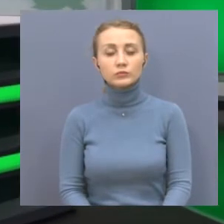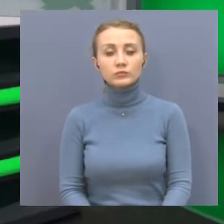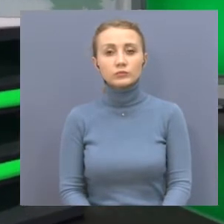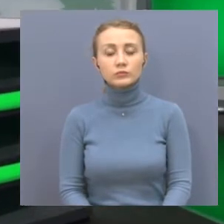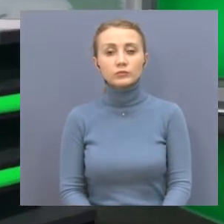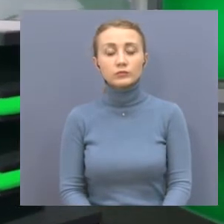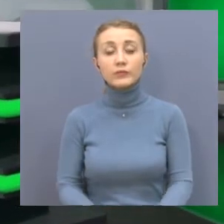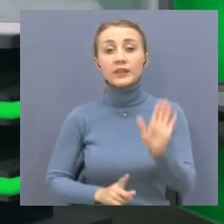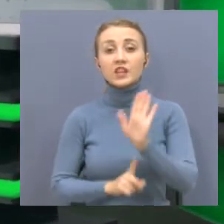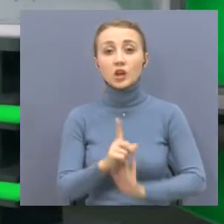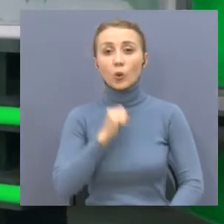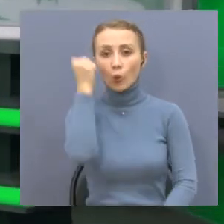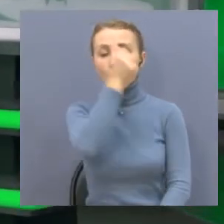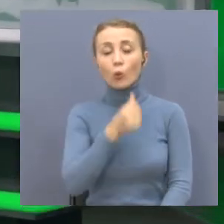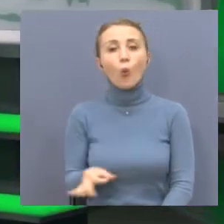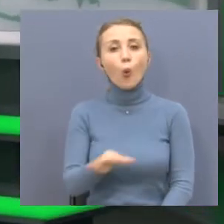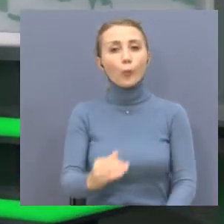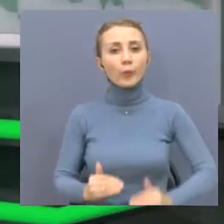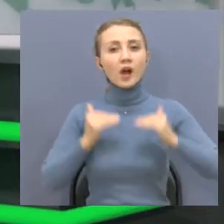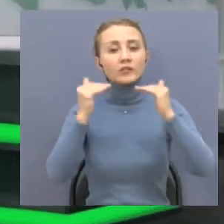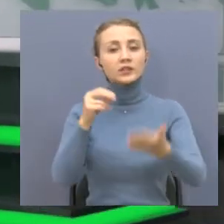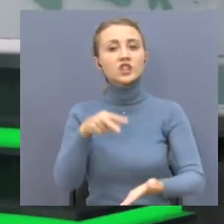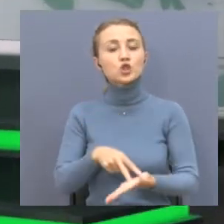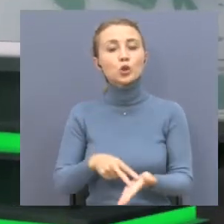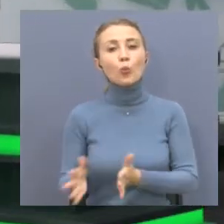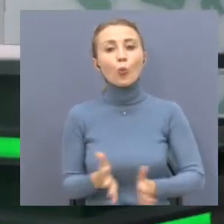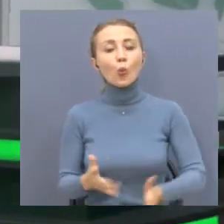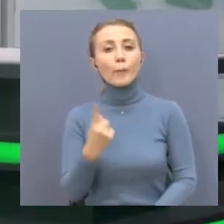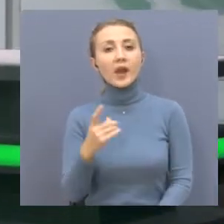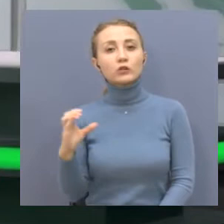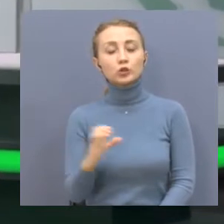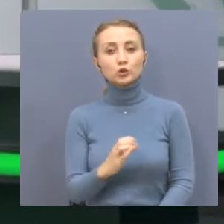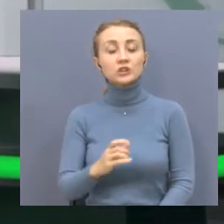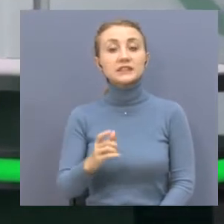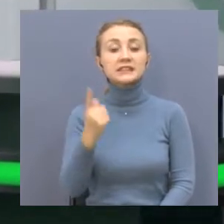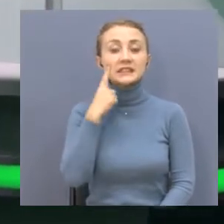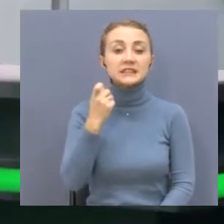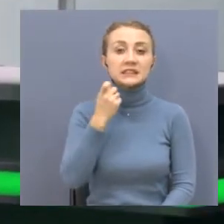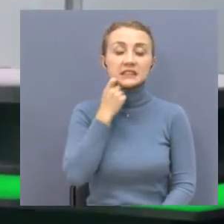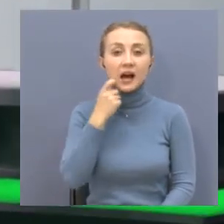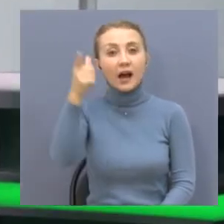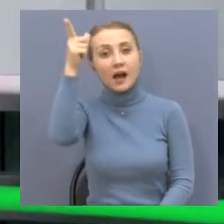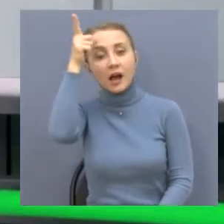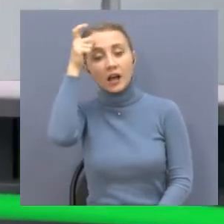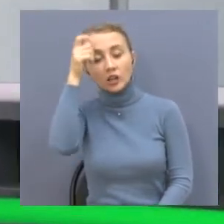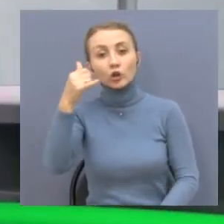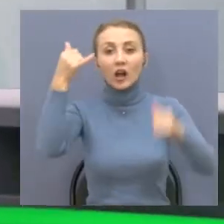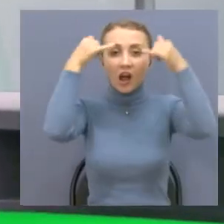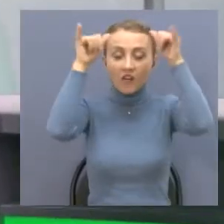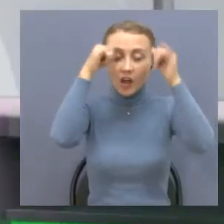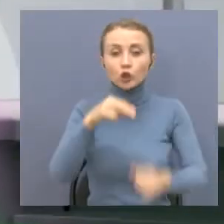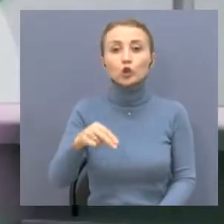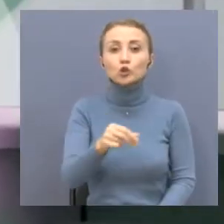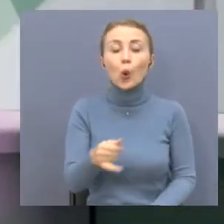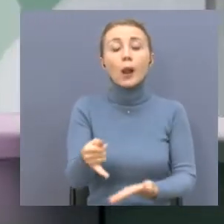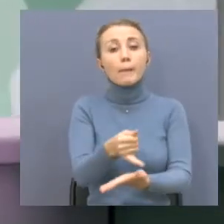Өңірде жыл басынан бері бірінші сұрыпты ұн, қан, қарақұмық жармасы, картоп, сиыр еті, тұз, сары май және басқа да тауарлардың